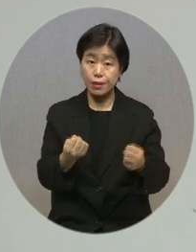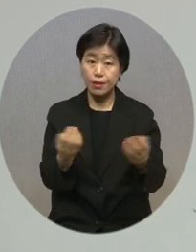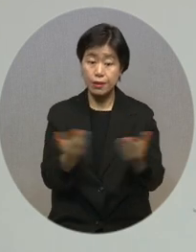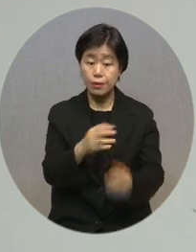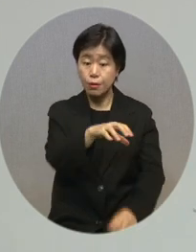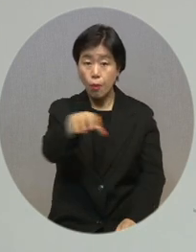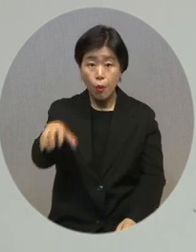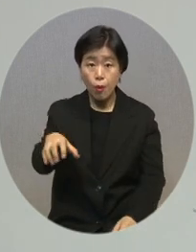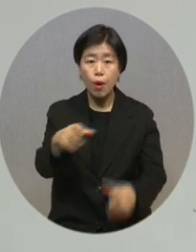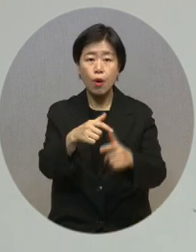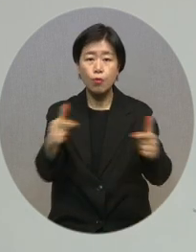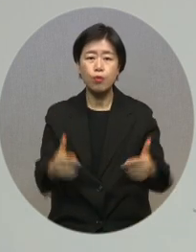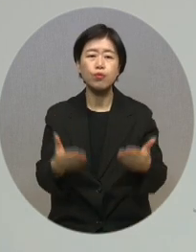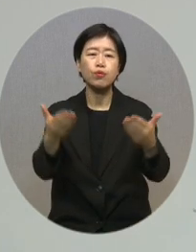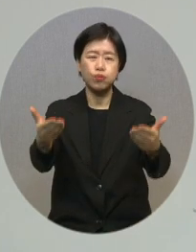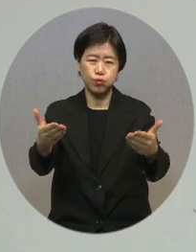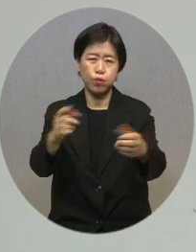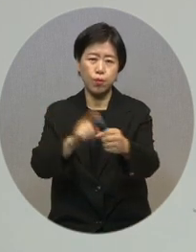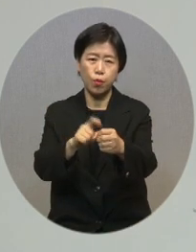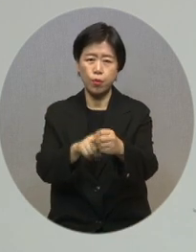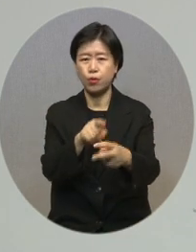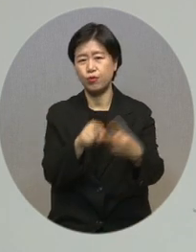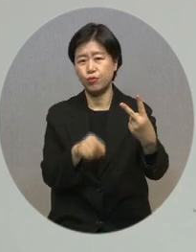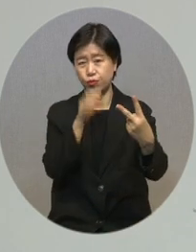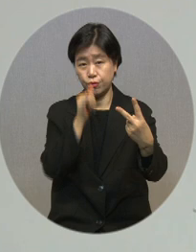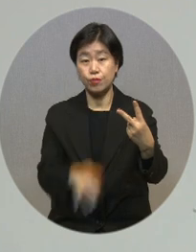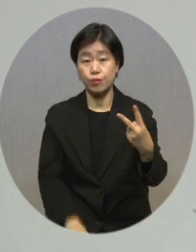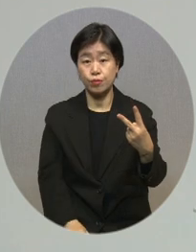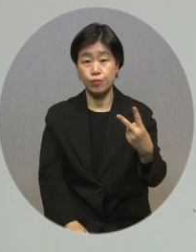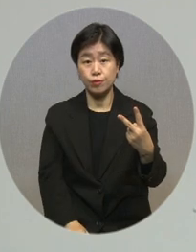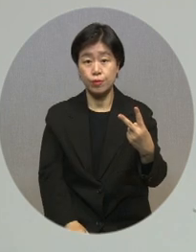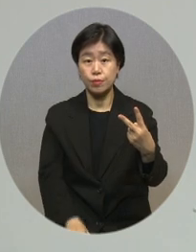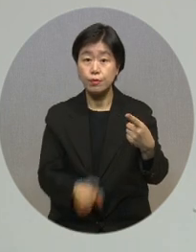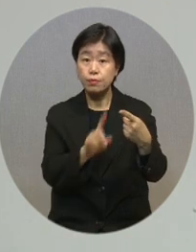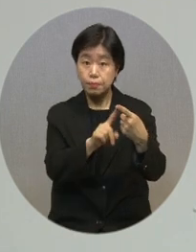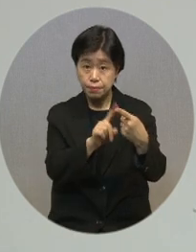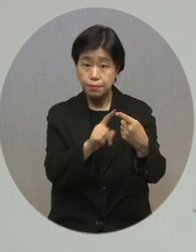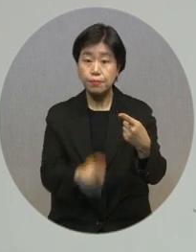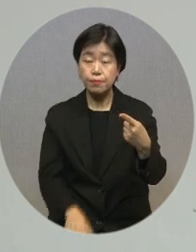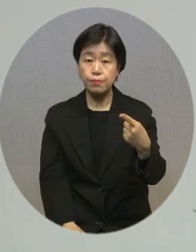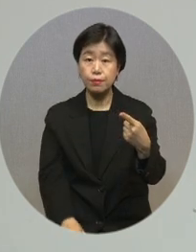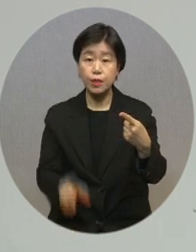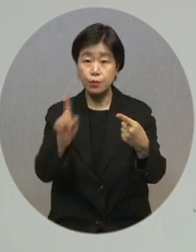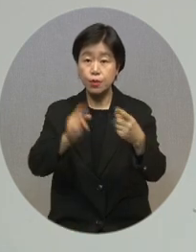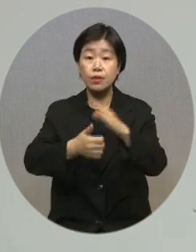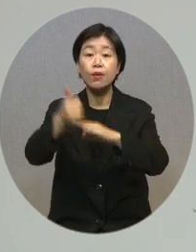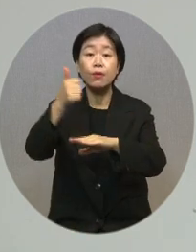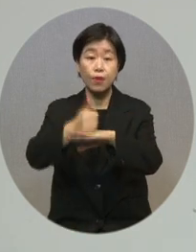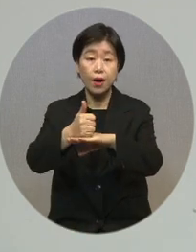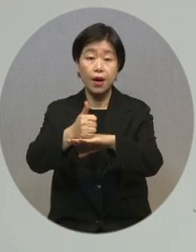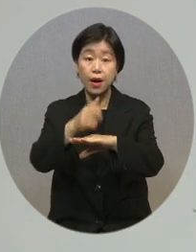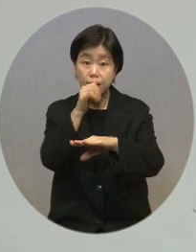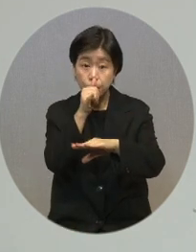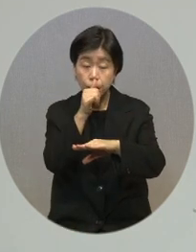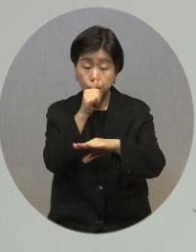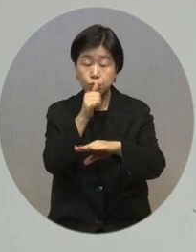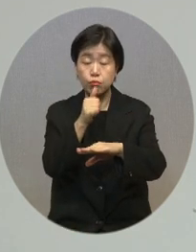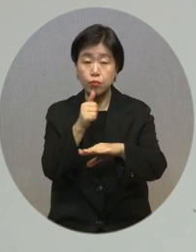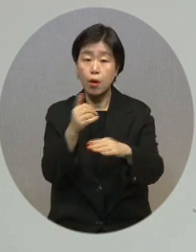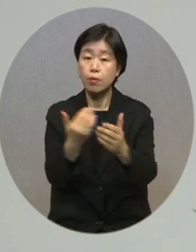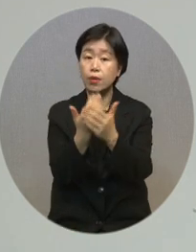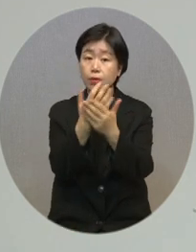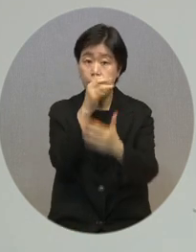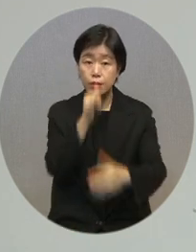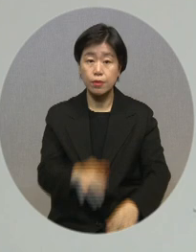기반을 확대하는 것이었습니다. 네. 이 두 가지 중에서 노사 법치는 어느 정도 좀 성과가 나타나고 있습니다.